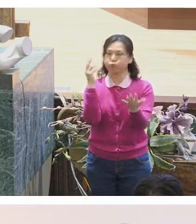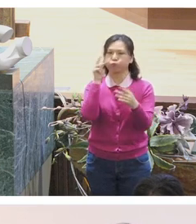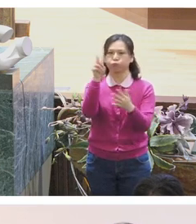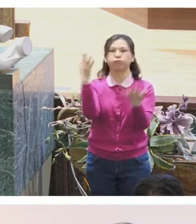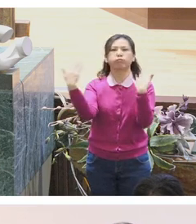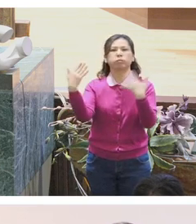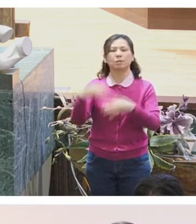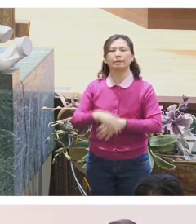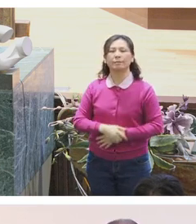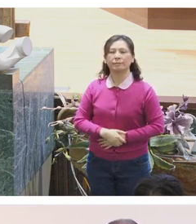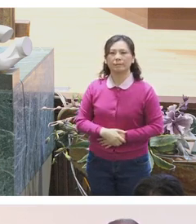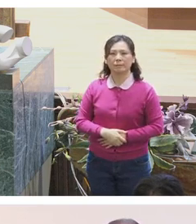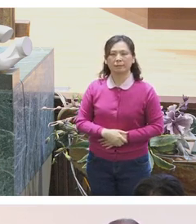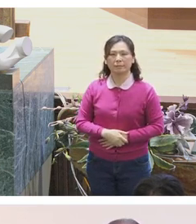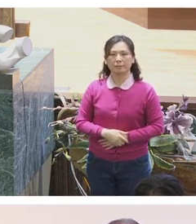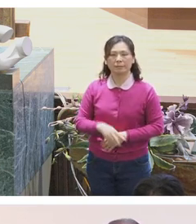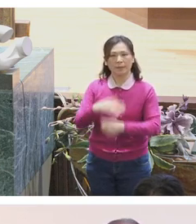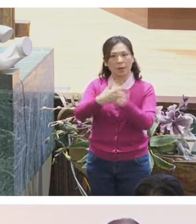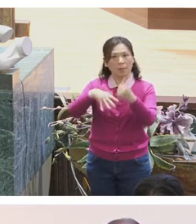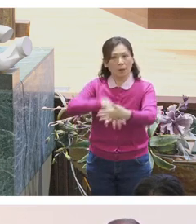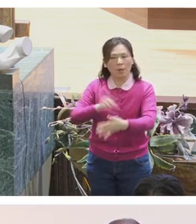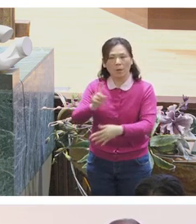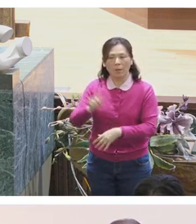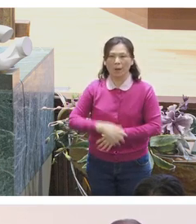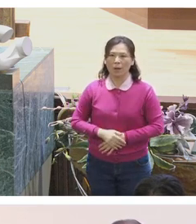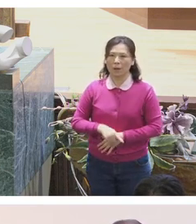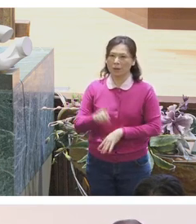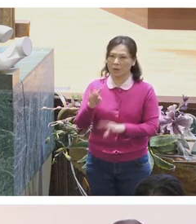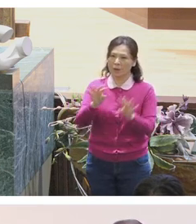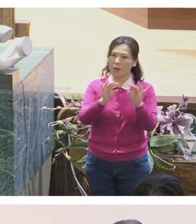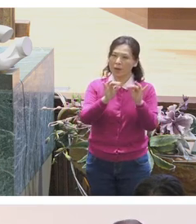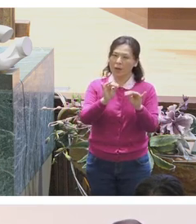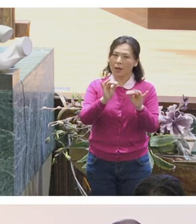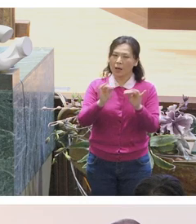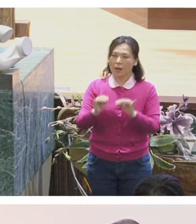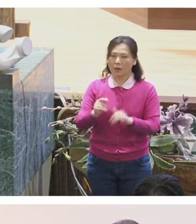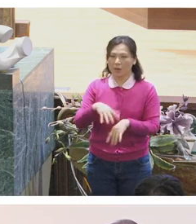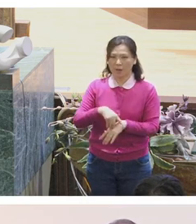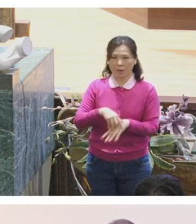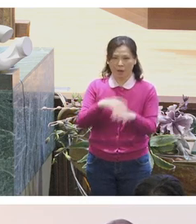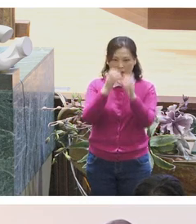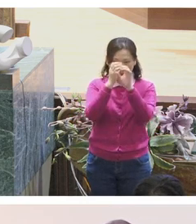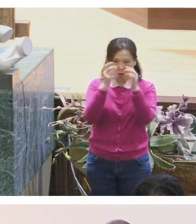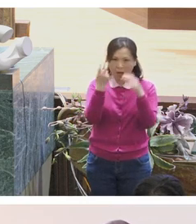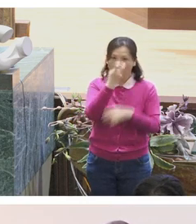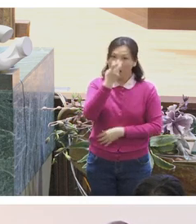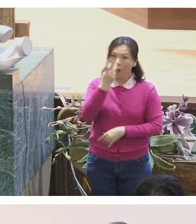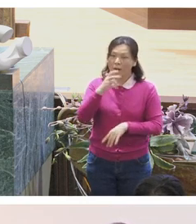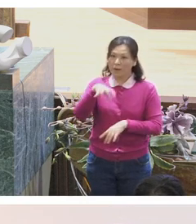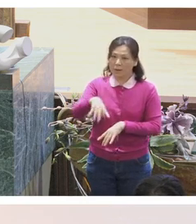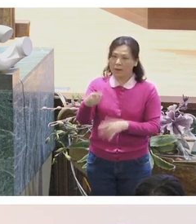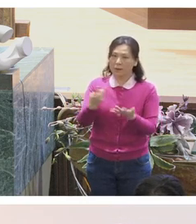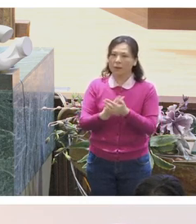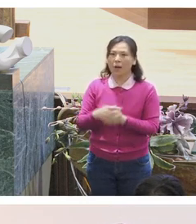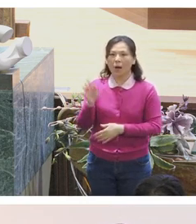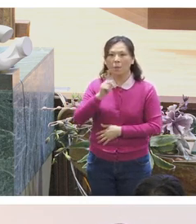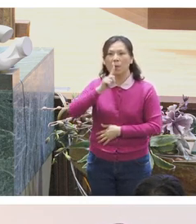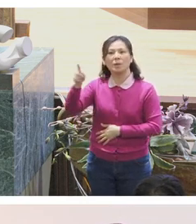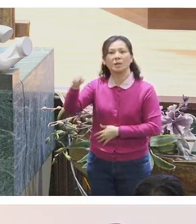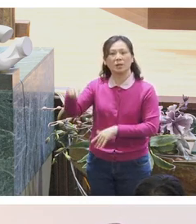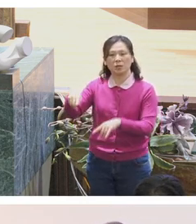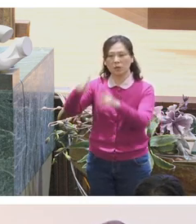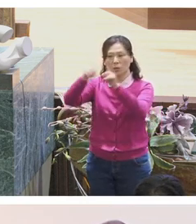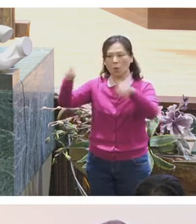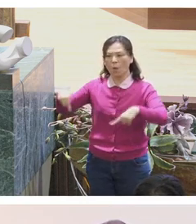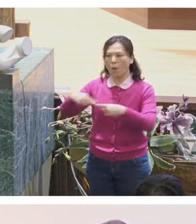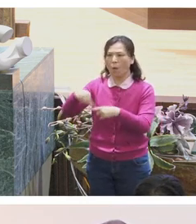括了减调单位的跟环保相关的调查，尤其是那个不歧视书，我们根本